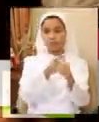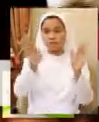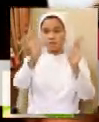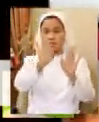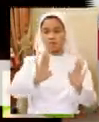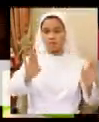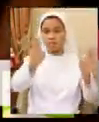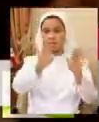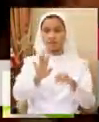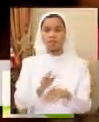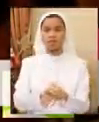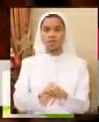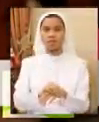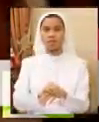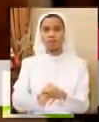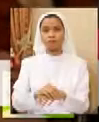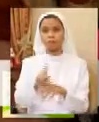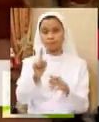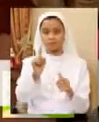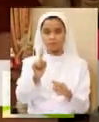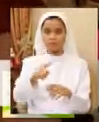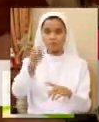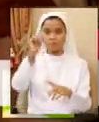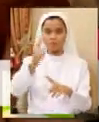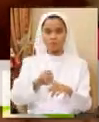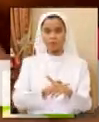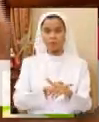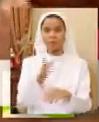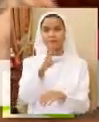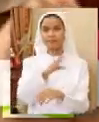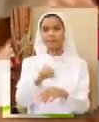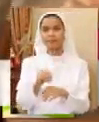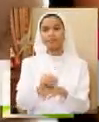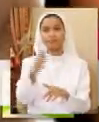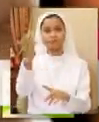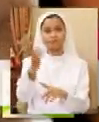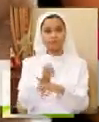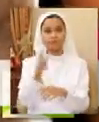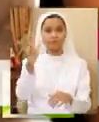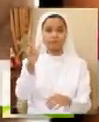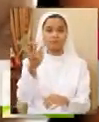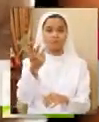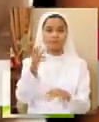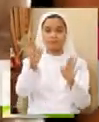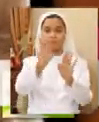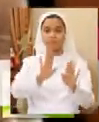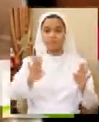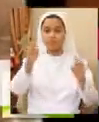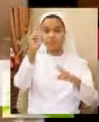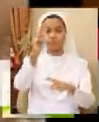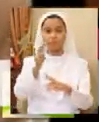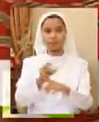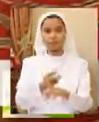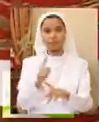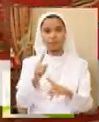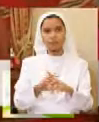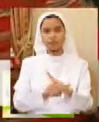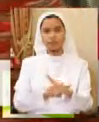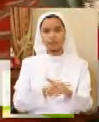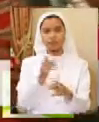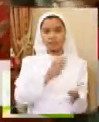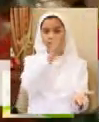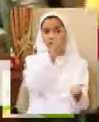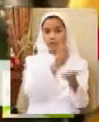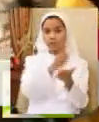sa center namin, diyan sa Golandi, diyan sa Balatas. And then every third Sunday of the month, doon naman po sa Calabanga.